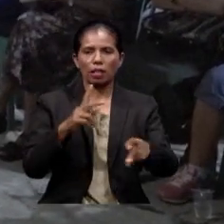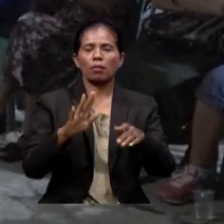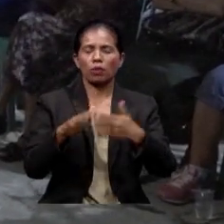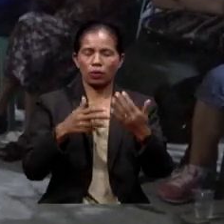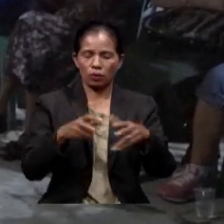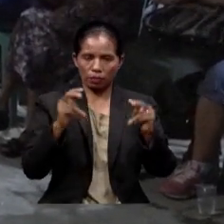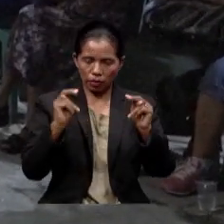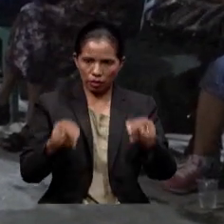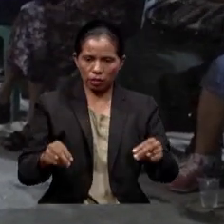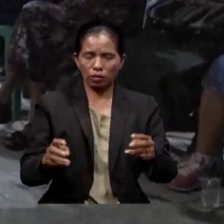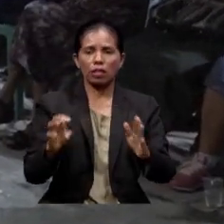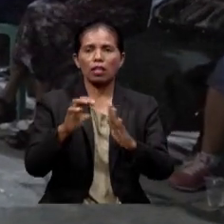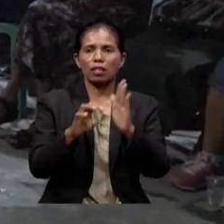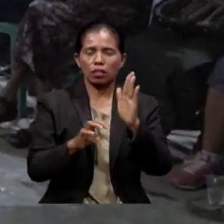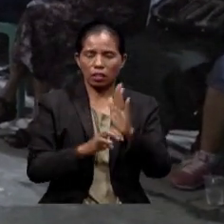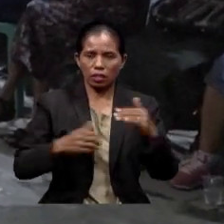Estado de Direito